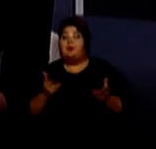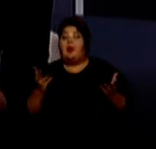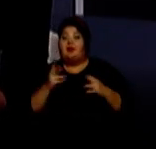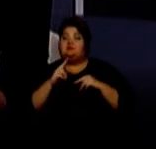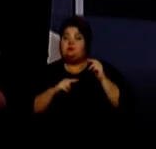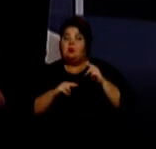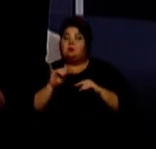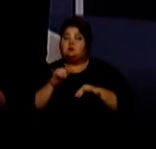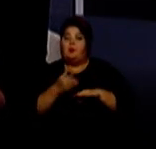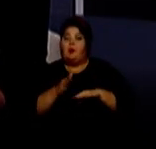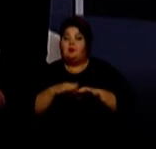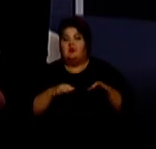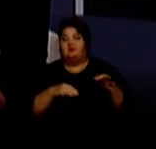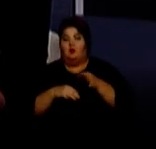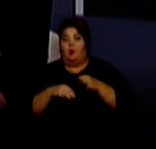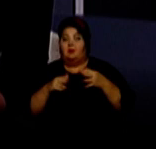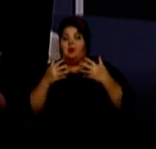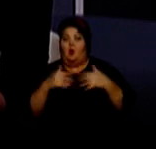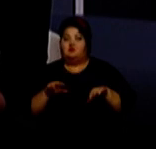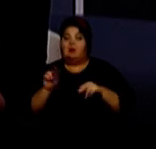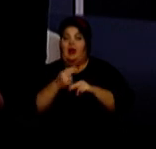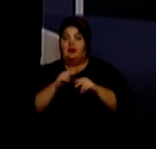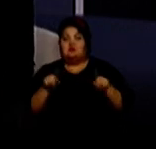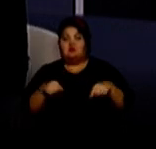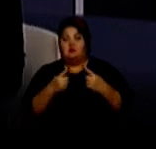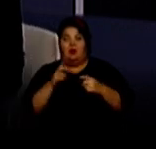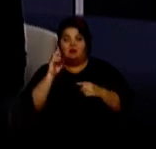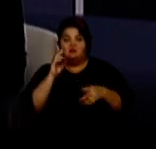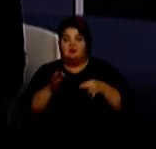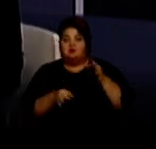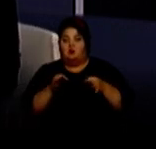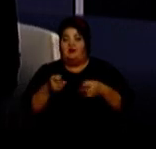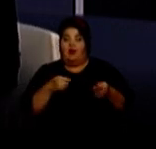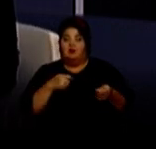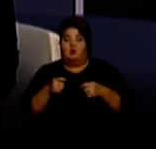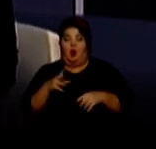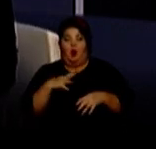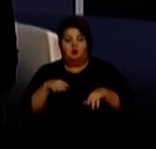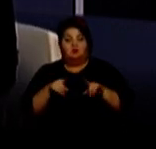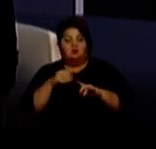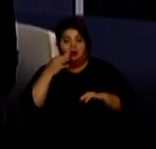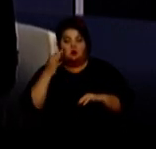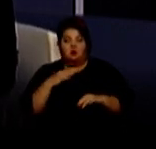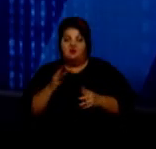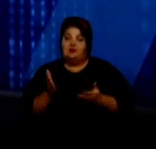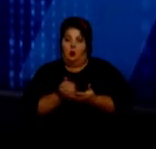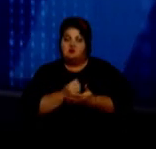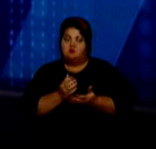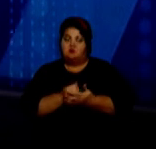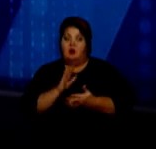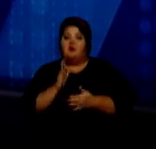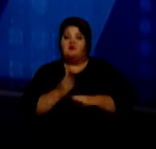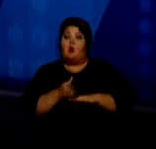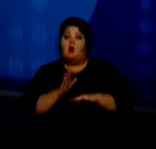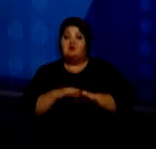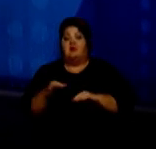у Полтавській області уже реставрувала Державна судова адміністрація, і чи був цей досвід успішним? В Полтавській області